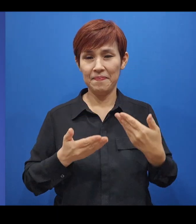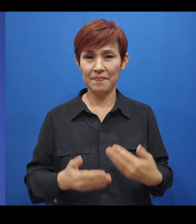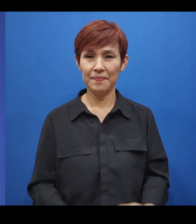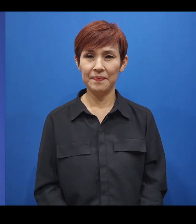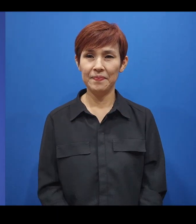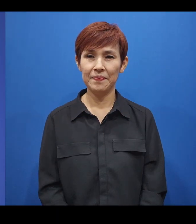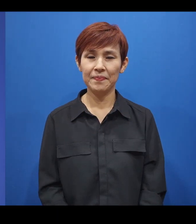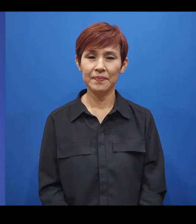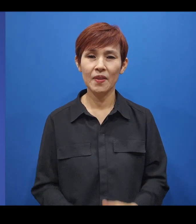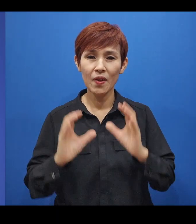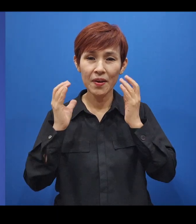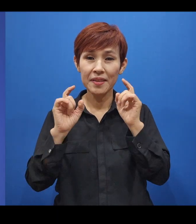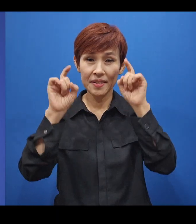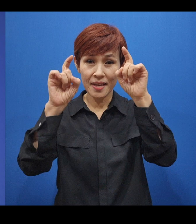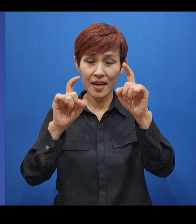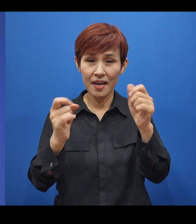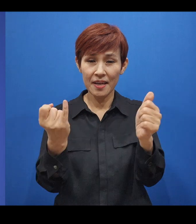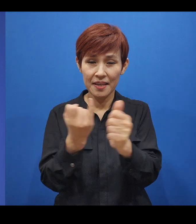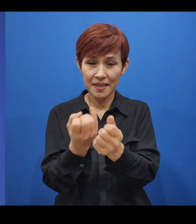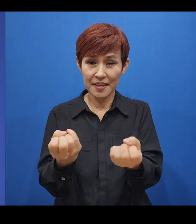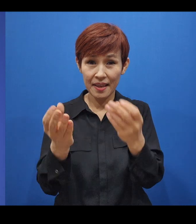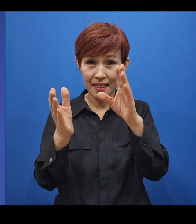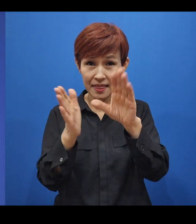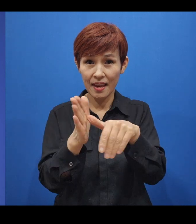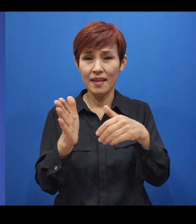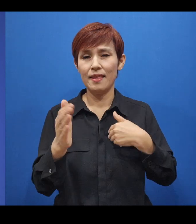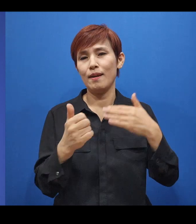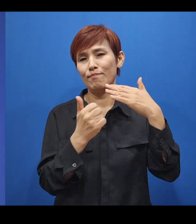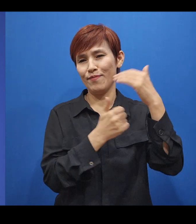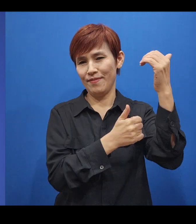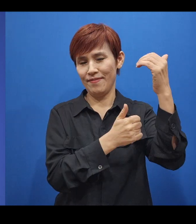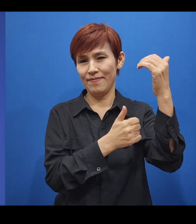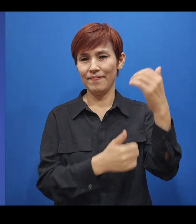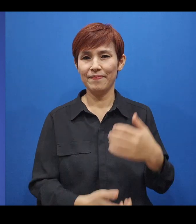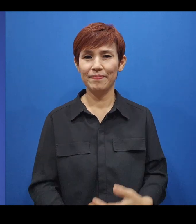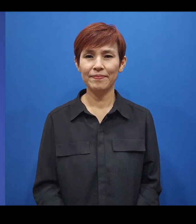어린 양의 혼인잔치 때 나를 부르시겠지요.